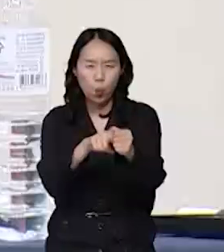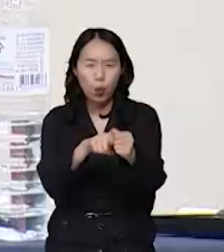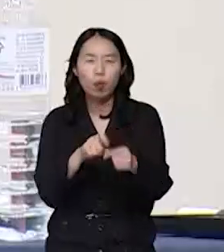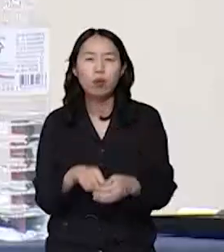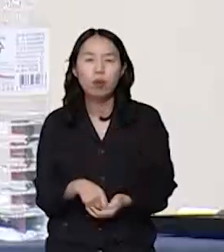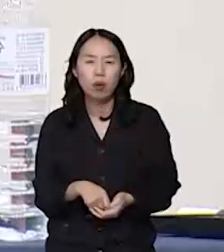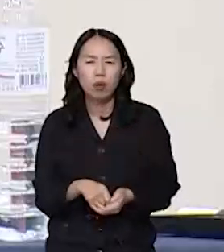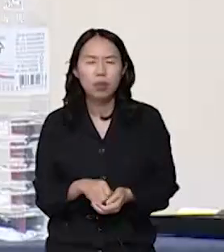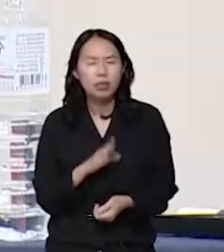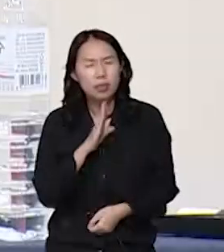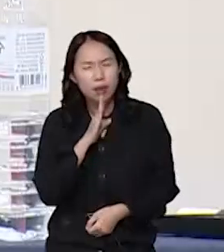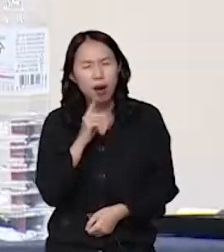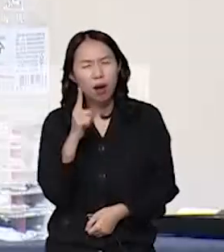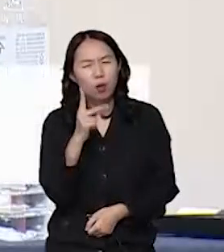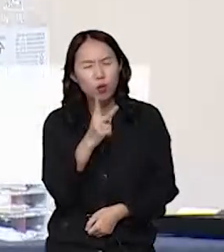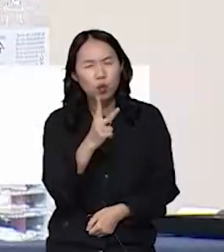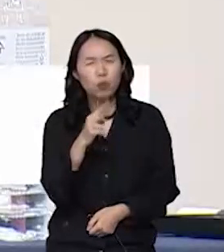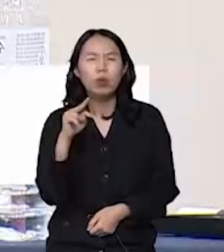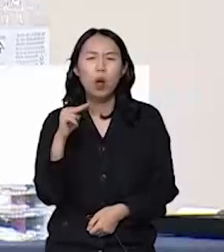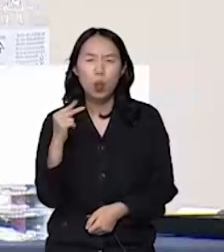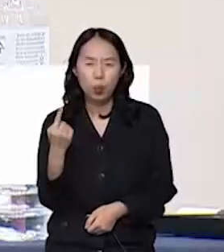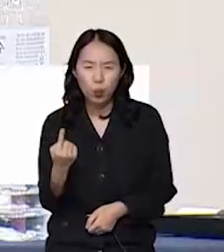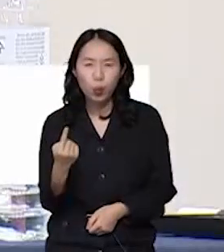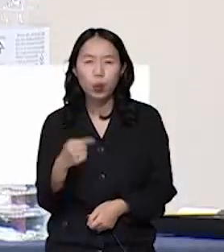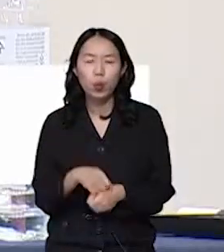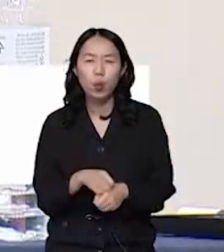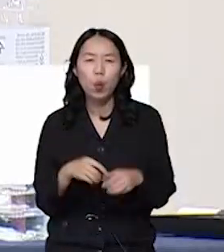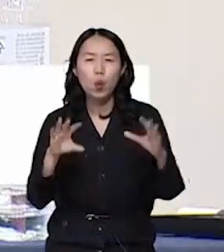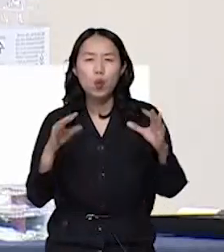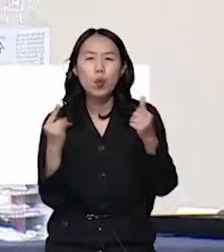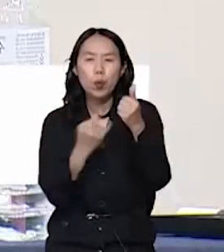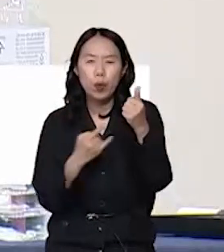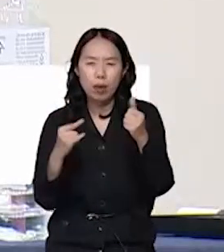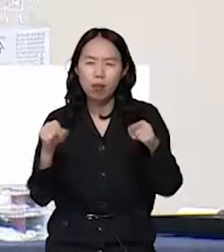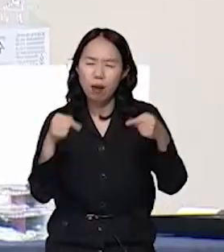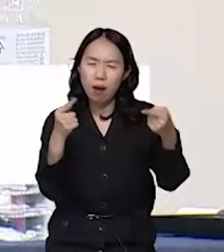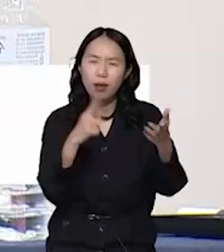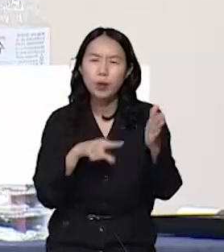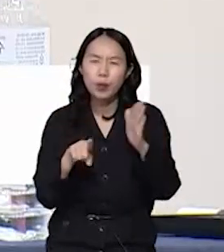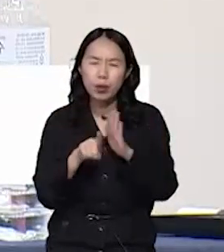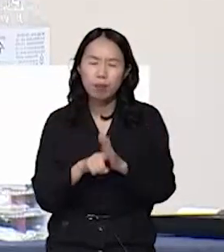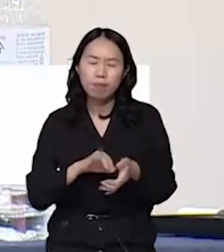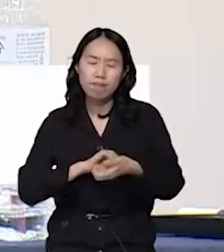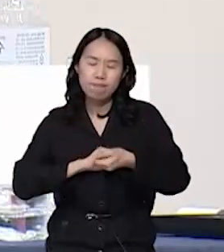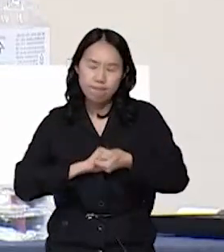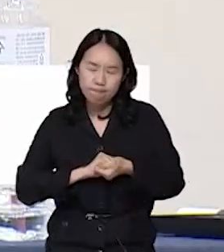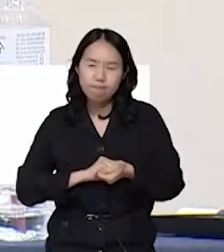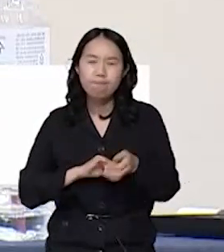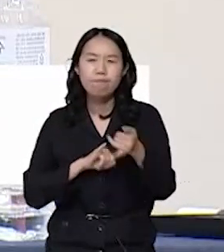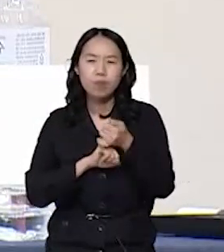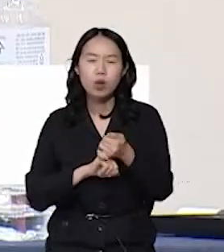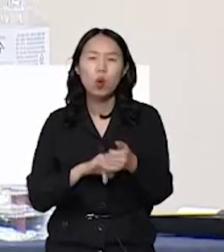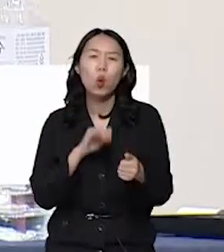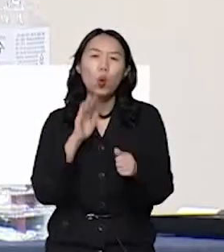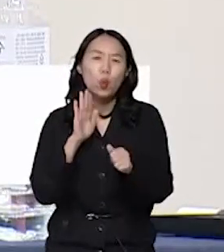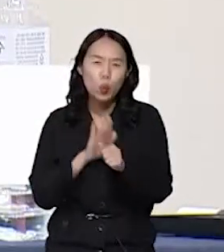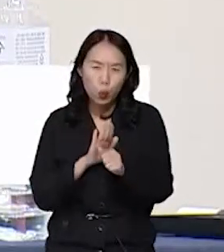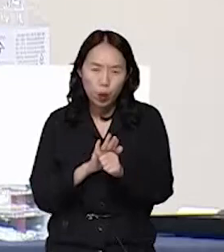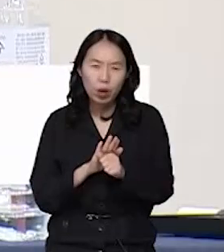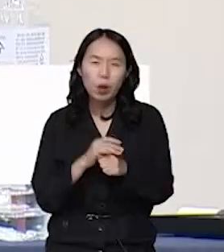단 한두 분만이라도 국회에 진출할 수 있도록 반드시 지원해